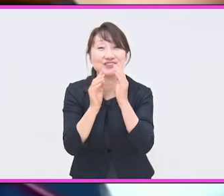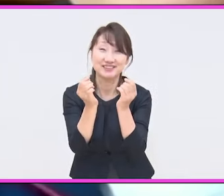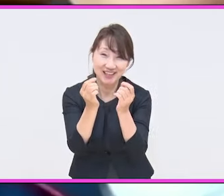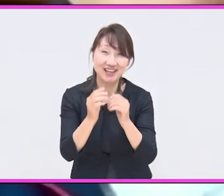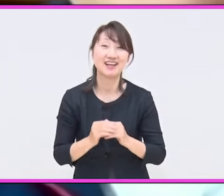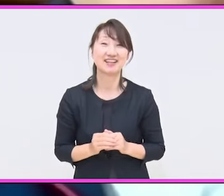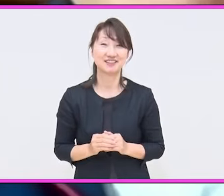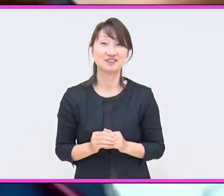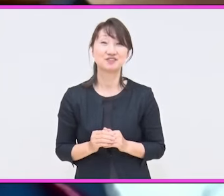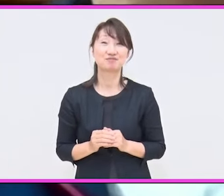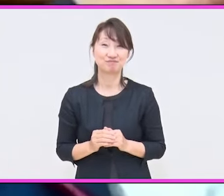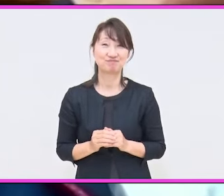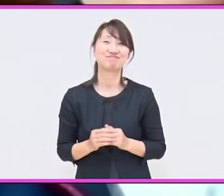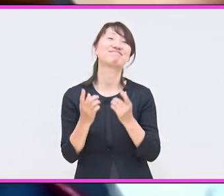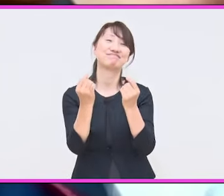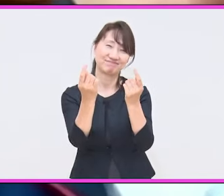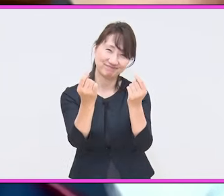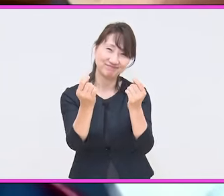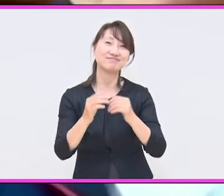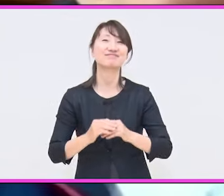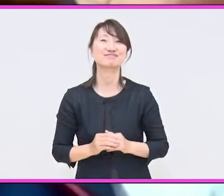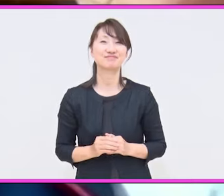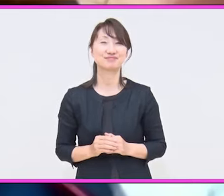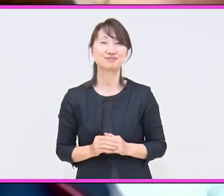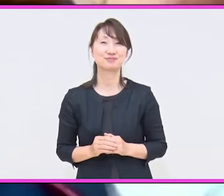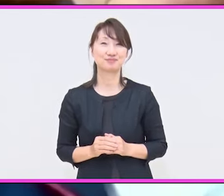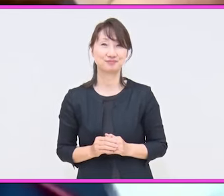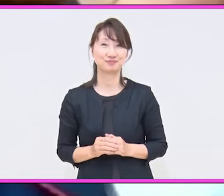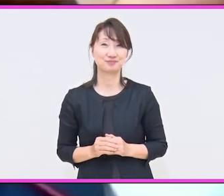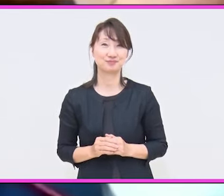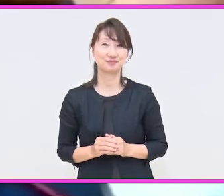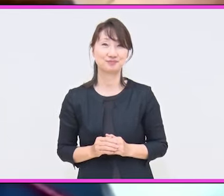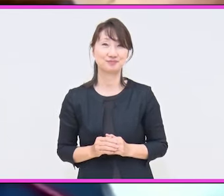ども。 It is. Yes, it is.